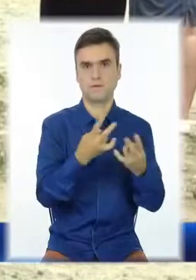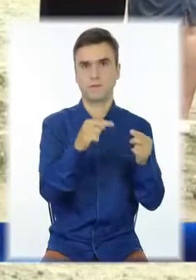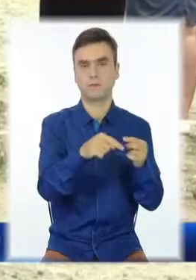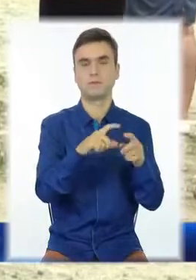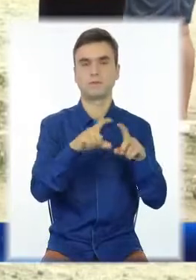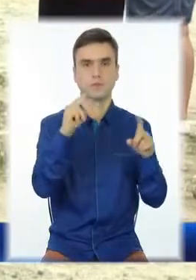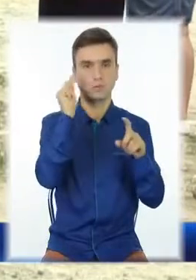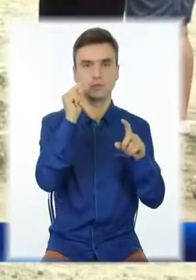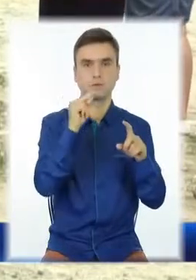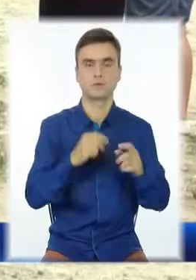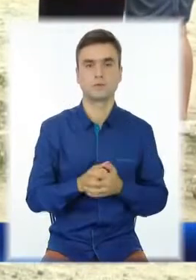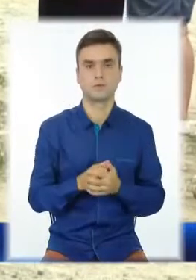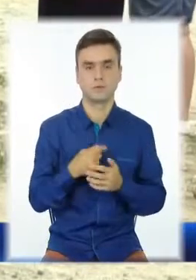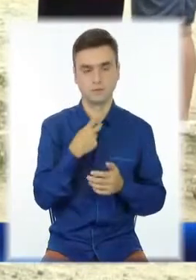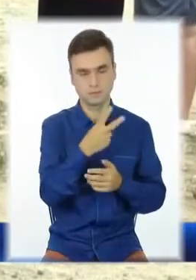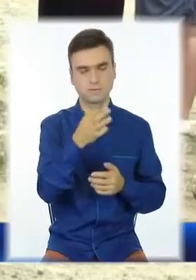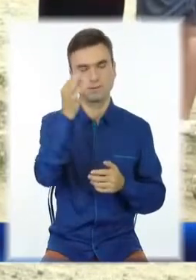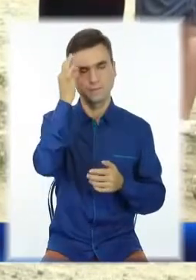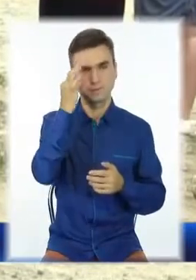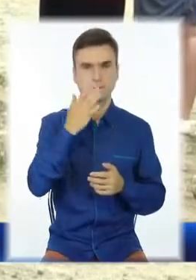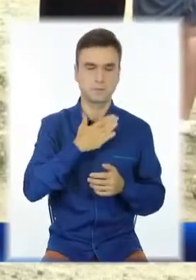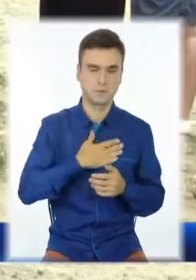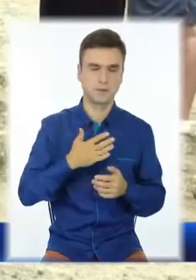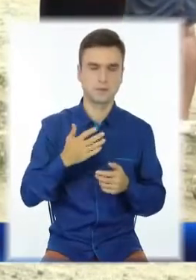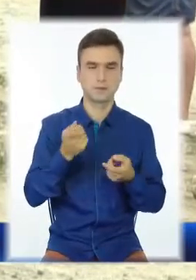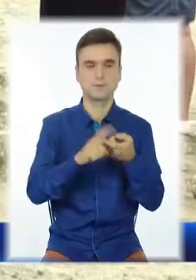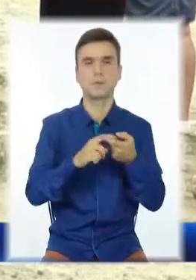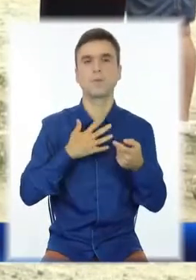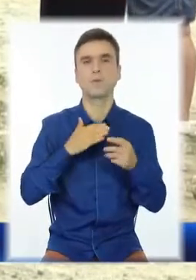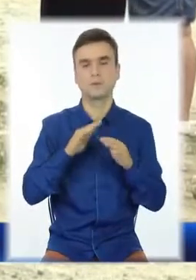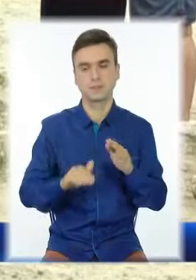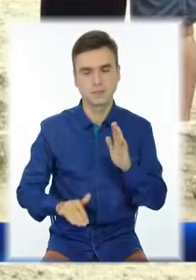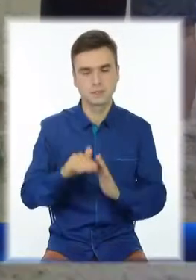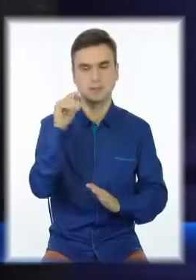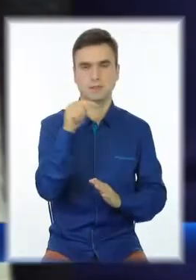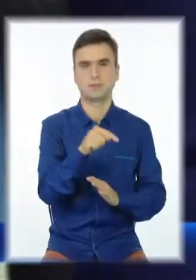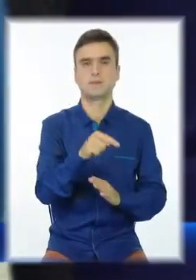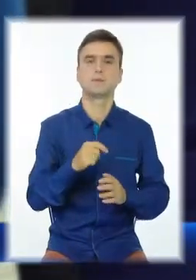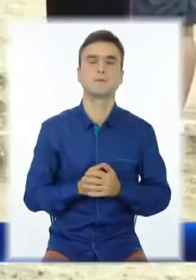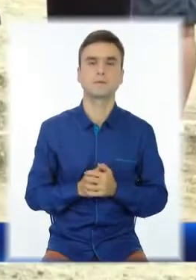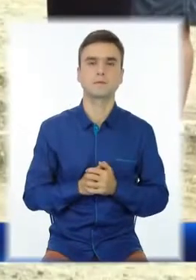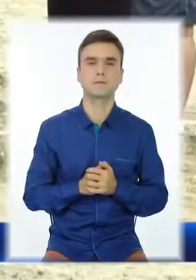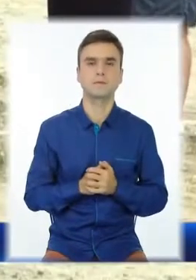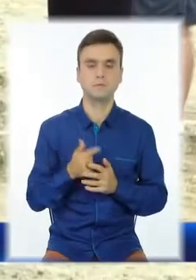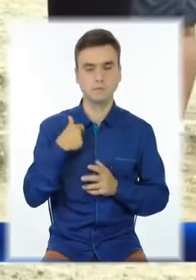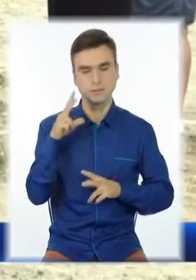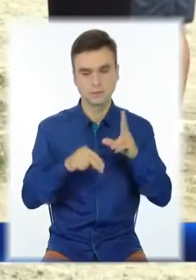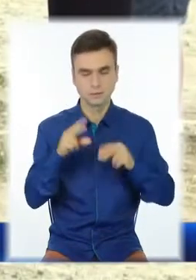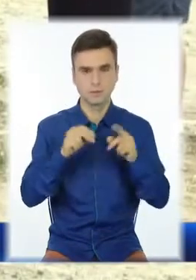що багато таких моментів, навіть з моєго дитинства, зв'язані з цією школою, ностальгія. Ми дуже сподіваємося,